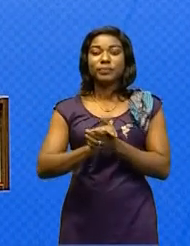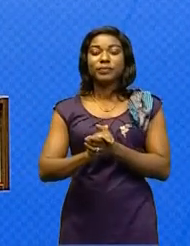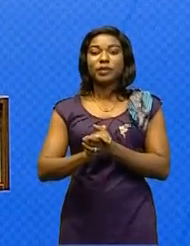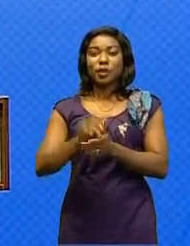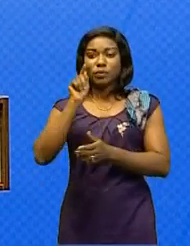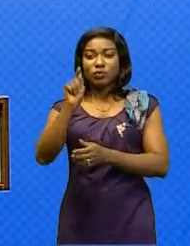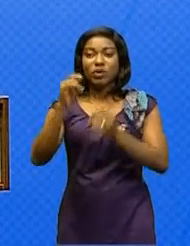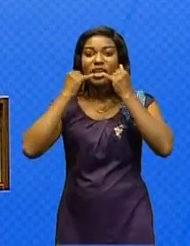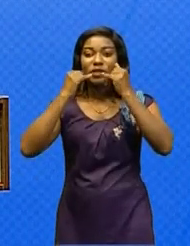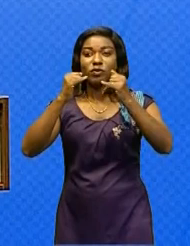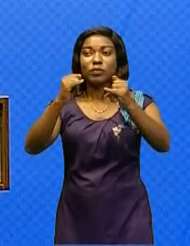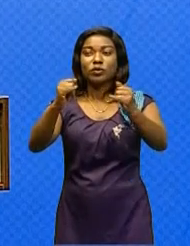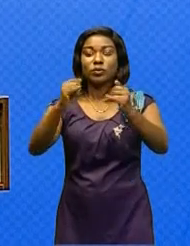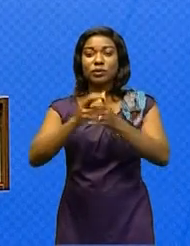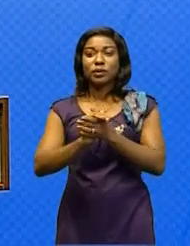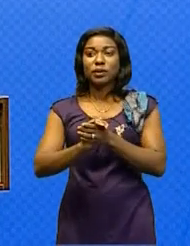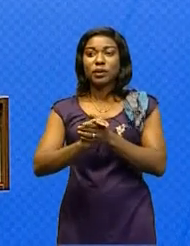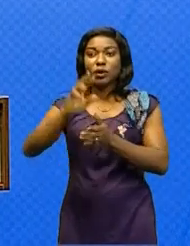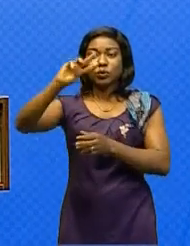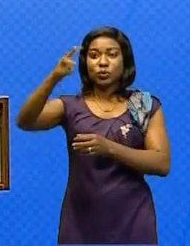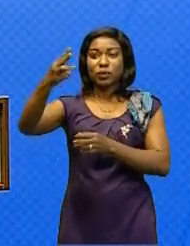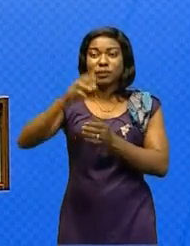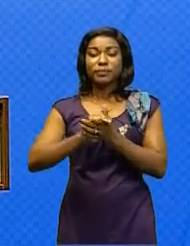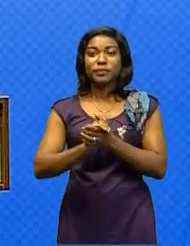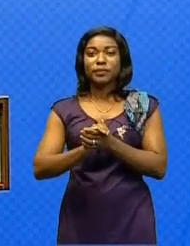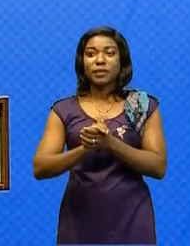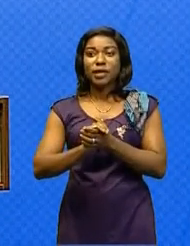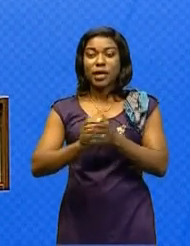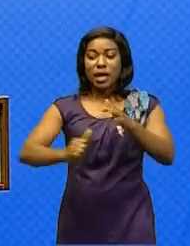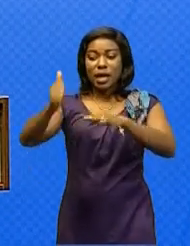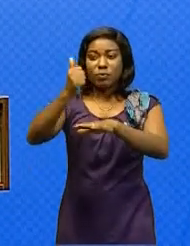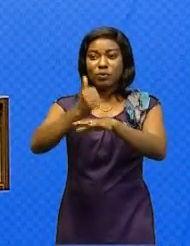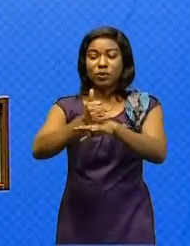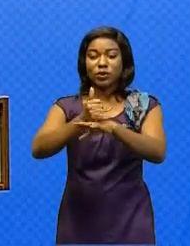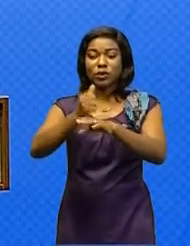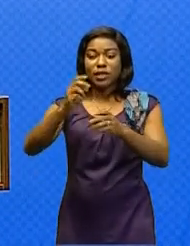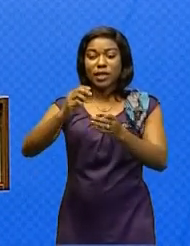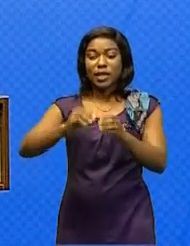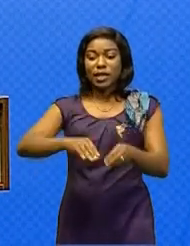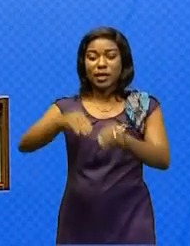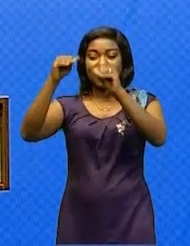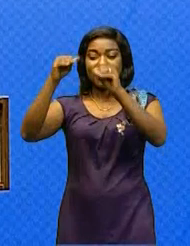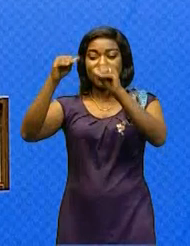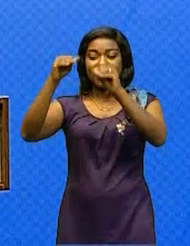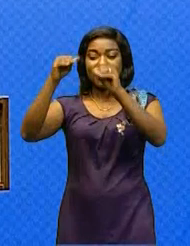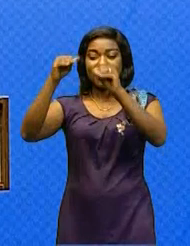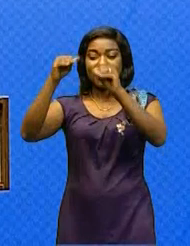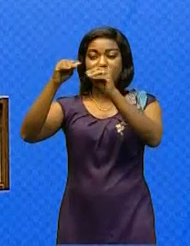Point d'information. 3. Approbation d'un relevé des décisions du Conseil de